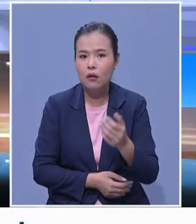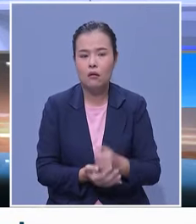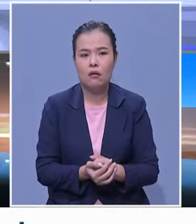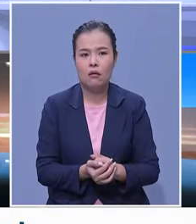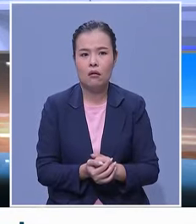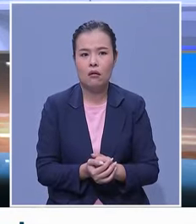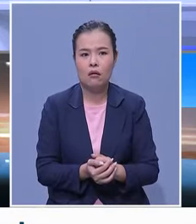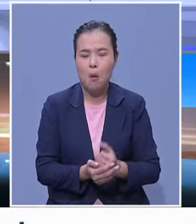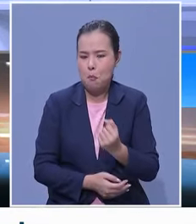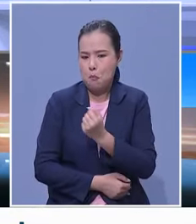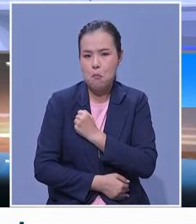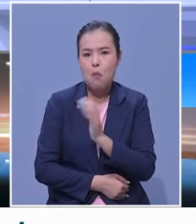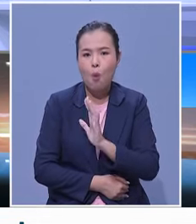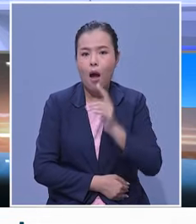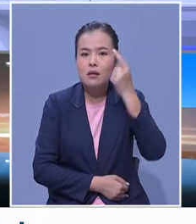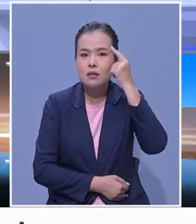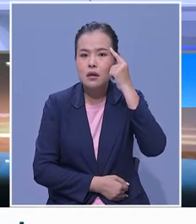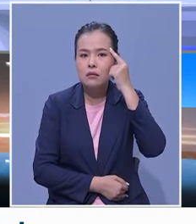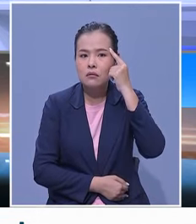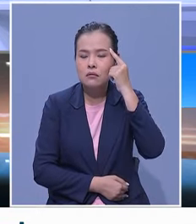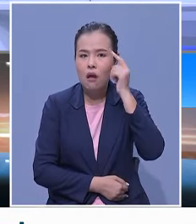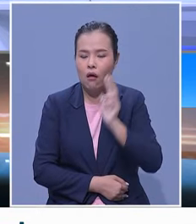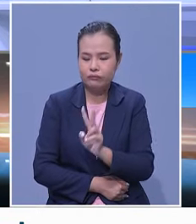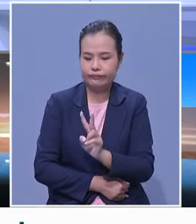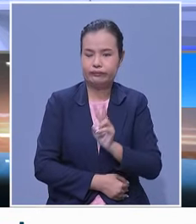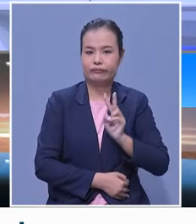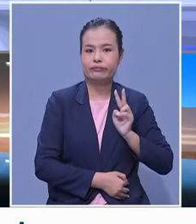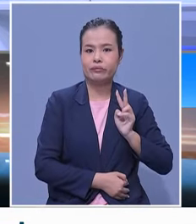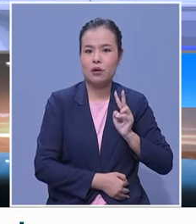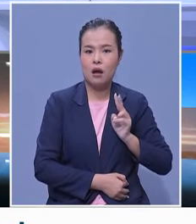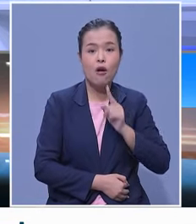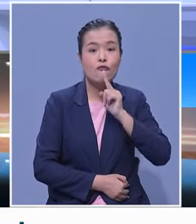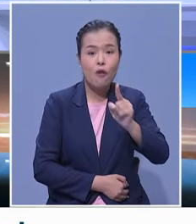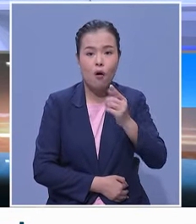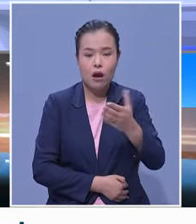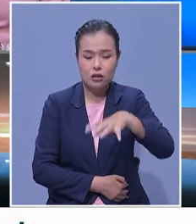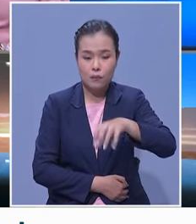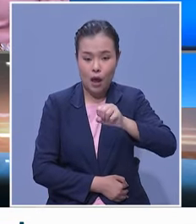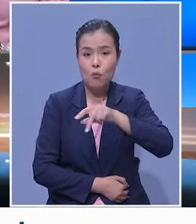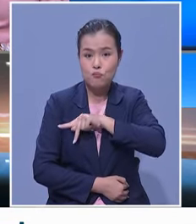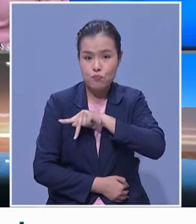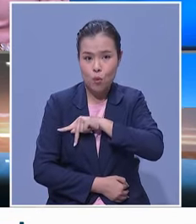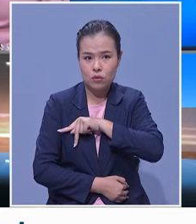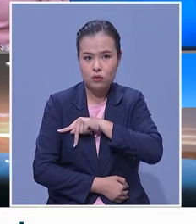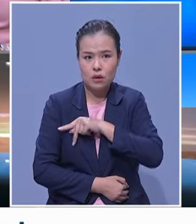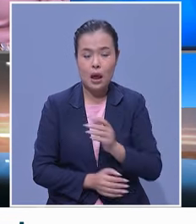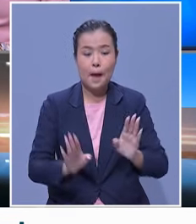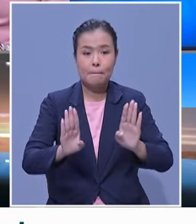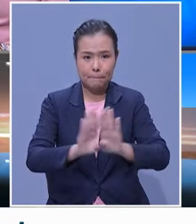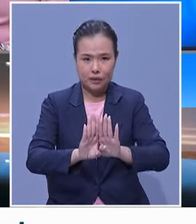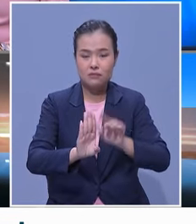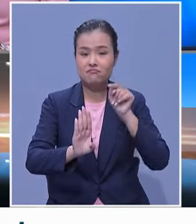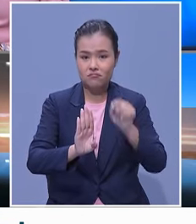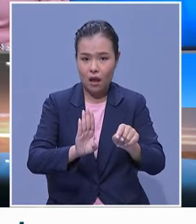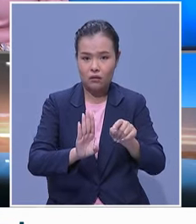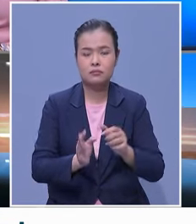เข้าเริ่มทนไม่ไหวตัดสินใจออกมาร้องเรียนล่าสุดปรากฏว่าสำนักพุทธของจังหวัดได้มีการสั่งปิดสำนักสงฆ์แห่งนี้